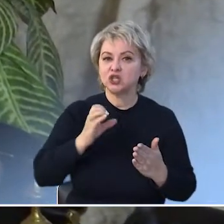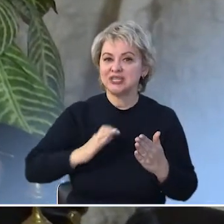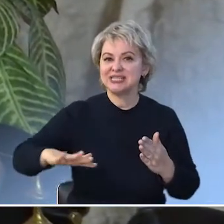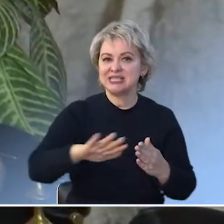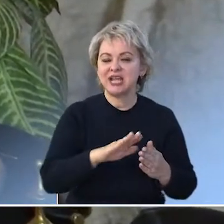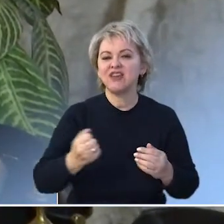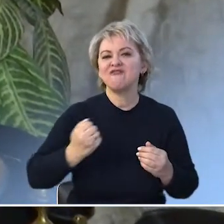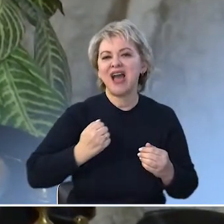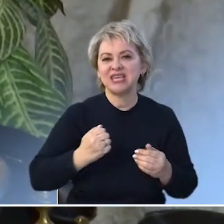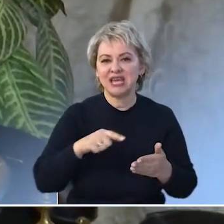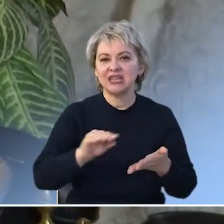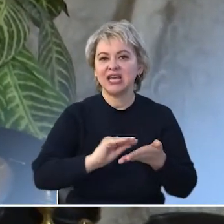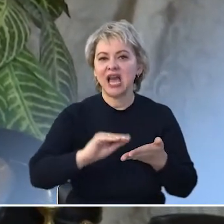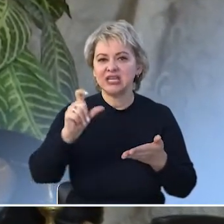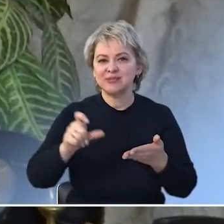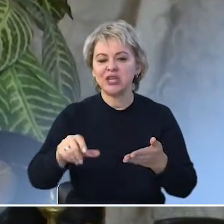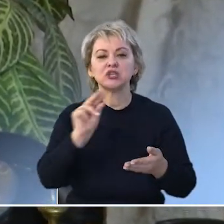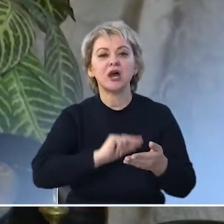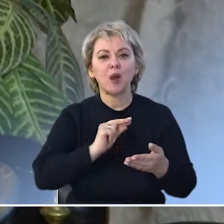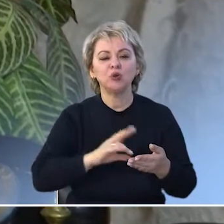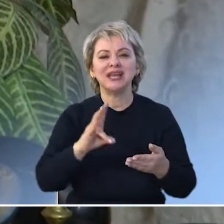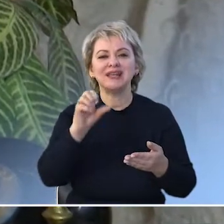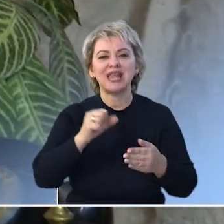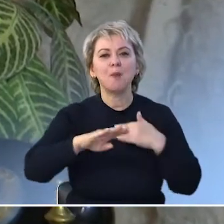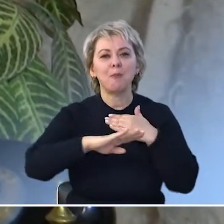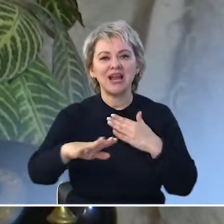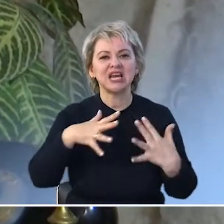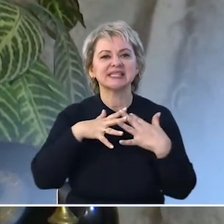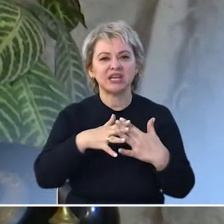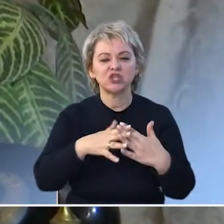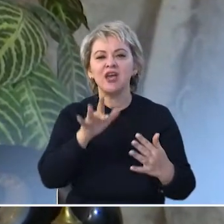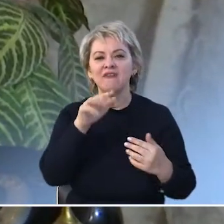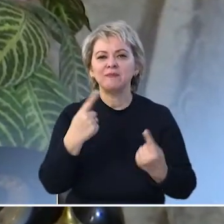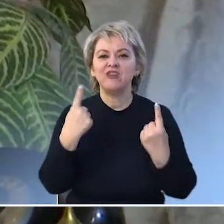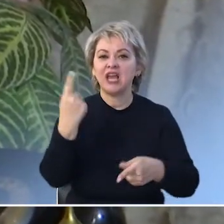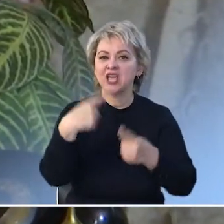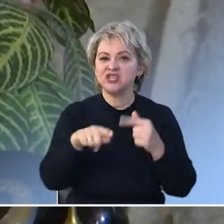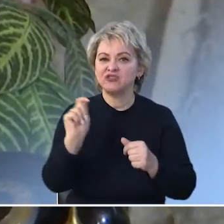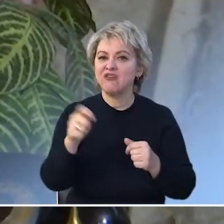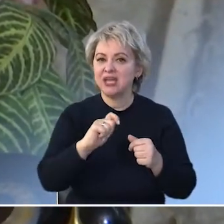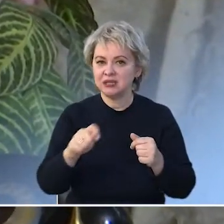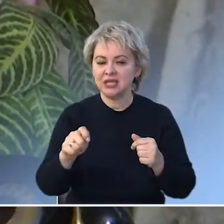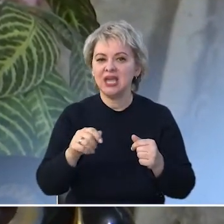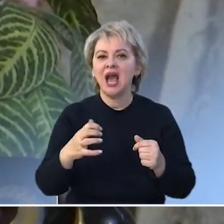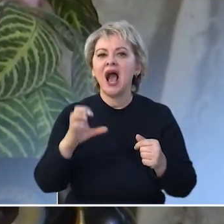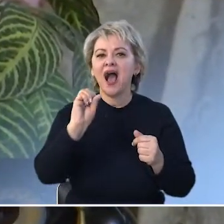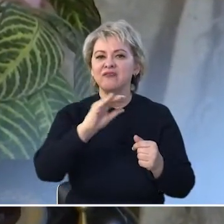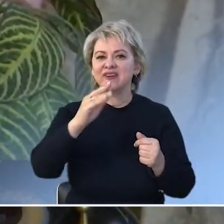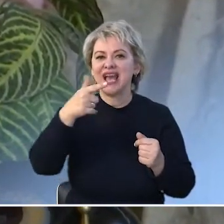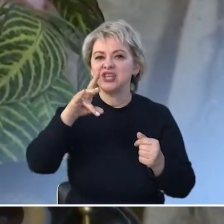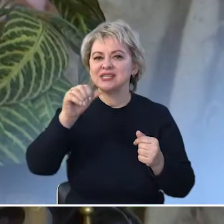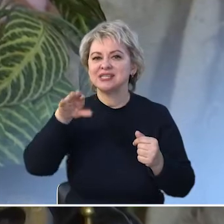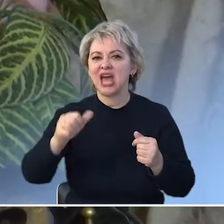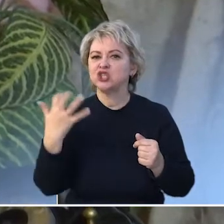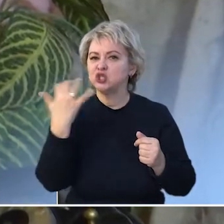страны. Военные корреспонденты работали на полях сражений во время Великой Отечественной войны в